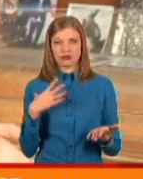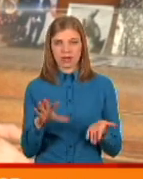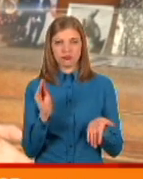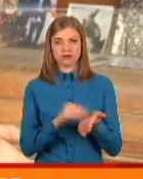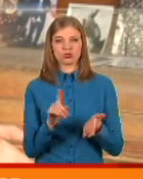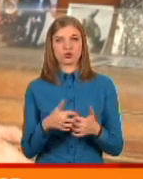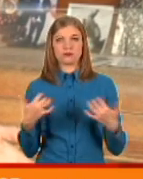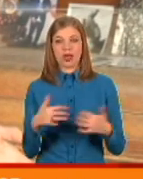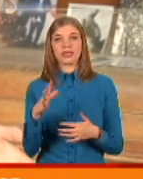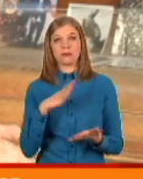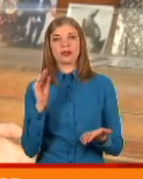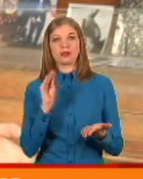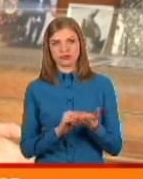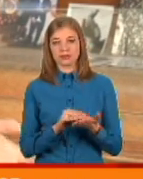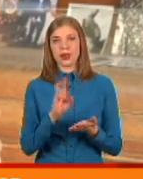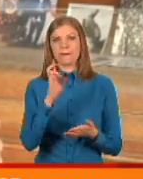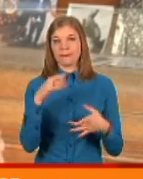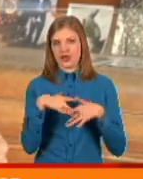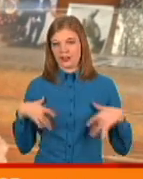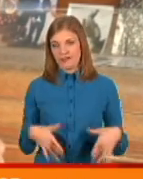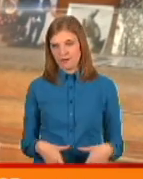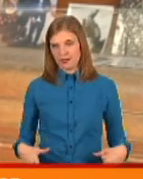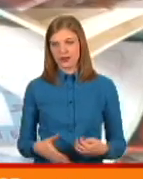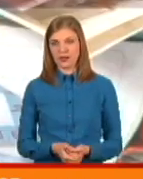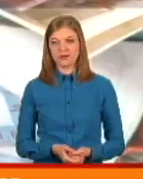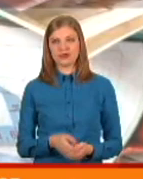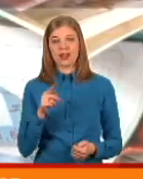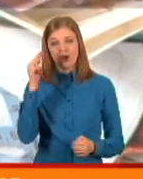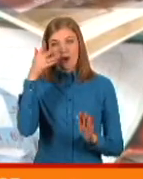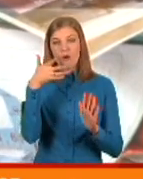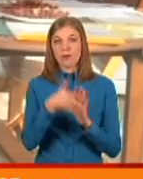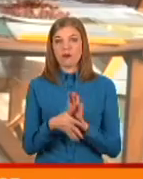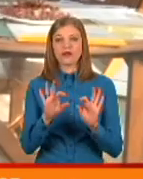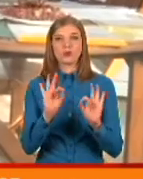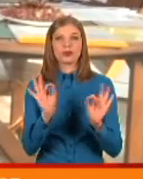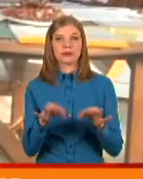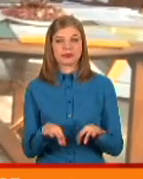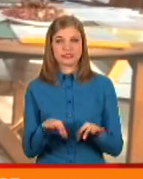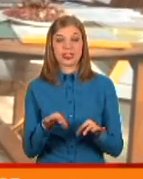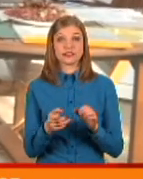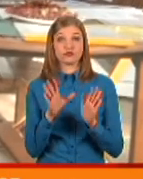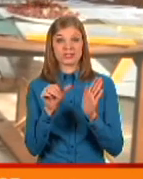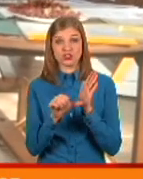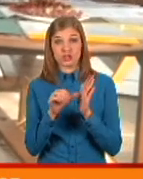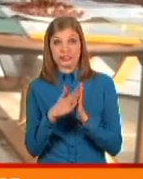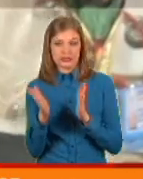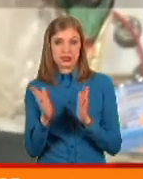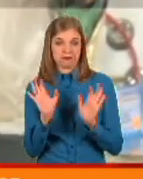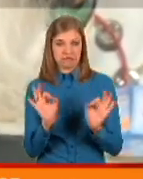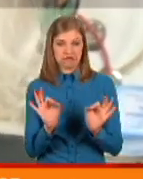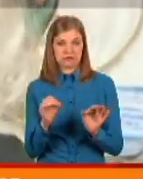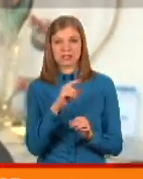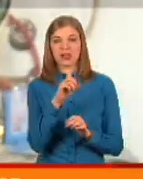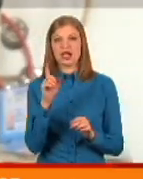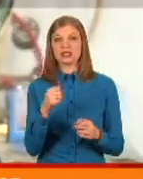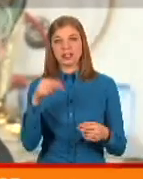с баяном, было сказано бежевое белье. Опановувати модельне мистецтво у 60+, виявилося нескладно. За